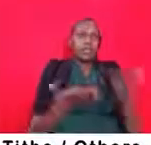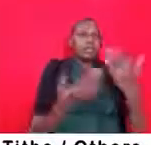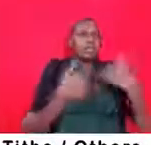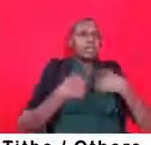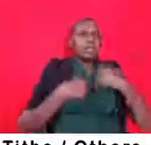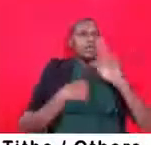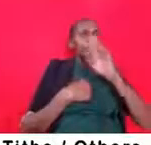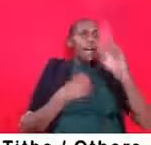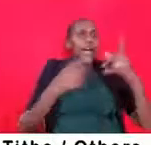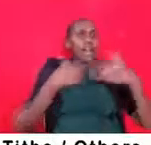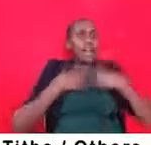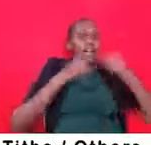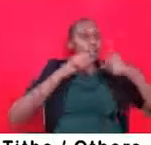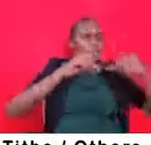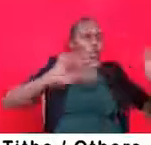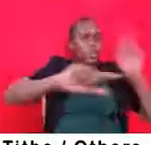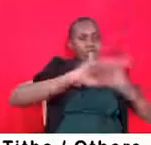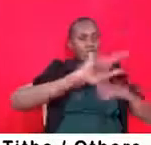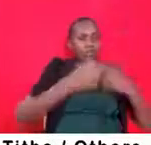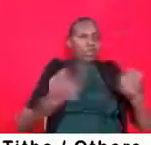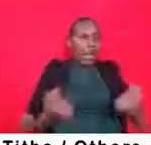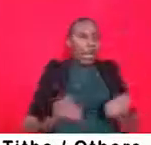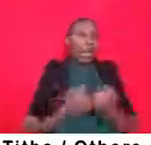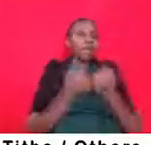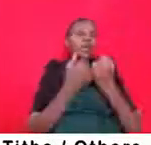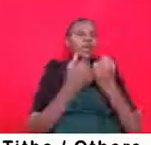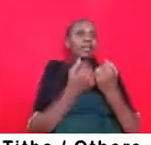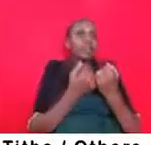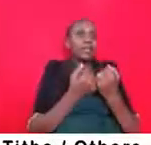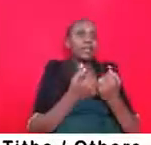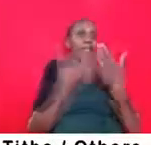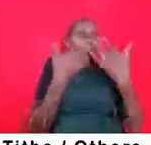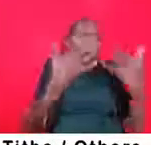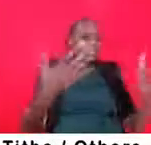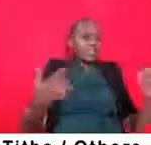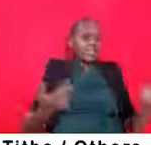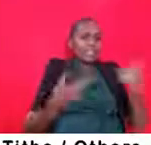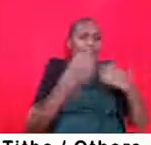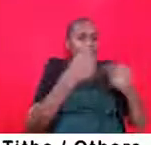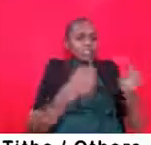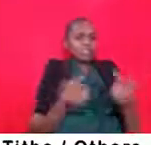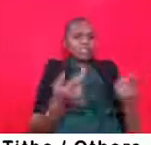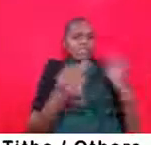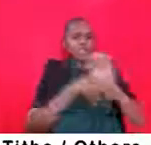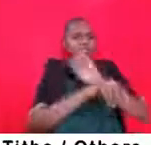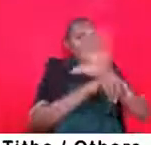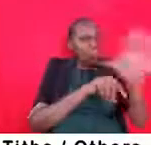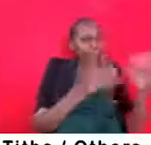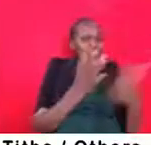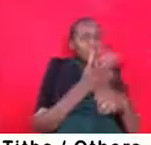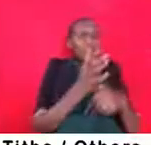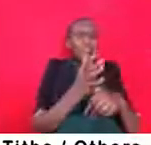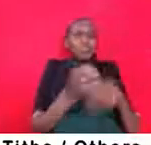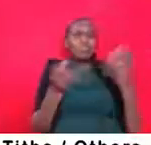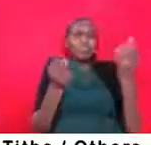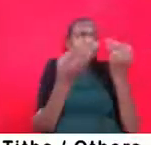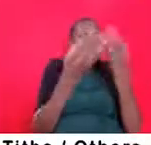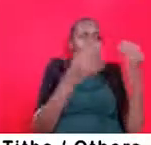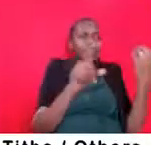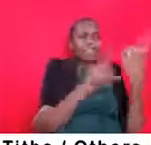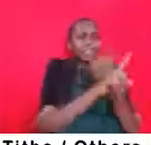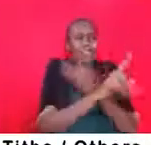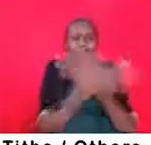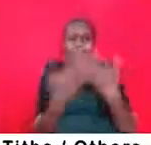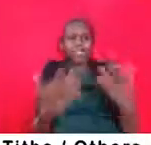muda mrefu kukamilika. Vituko zinaweza zikakuja, ziitwe corona, ziitwe kipindupindu, ziitwe